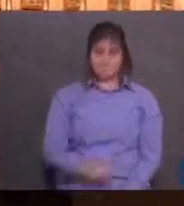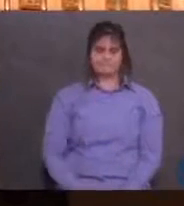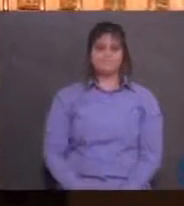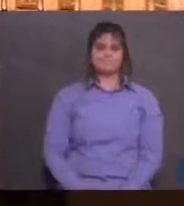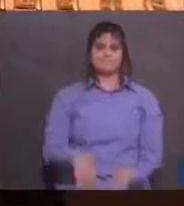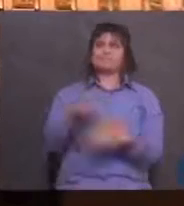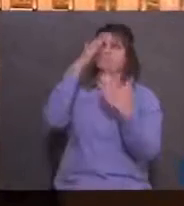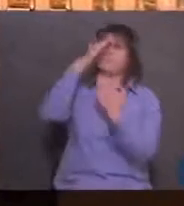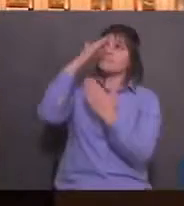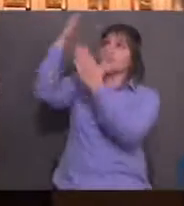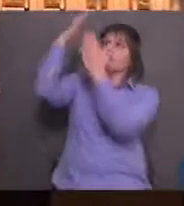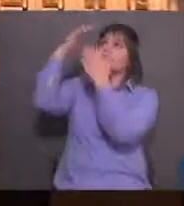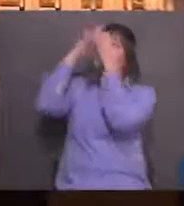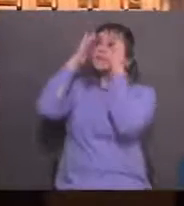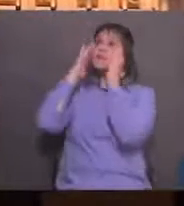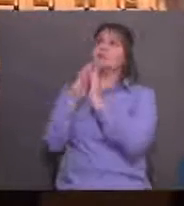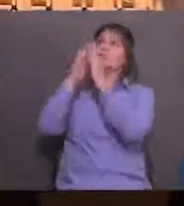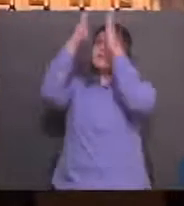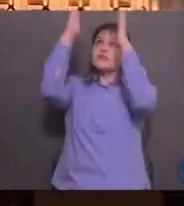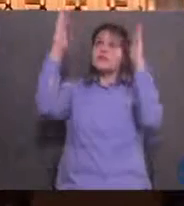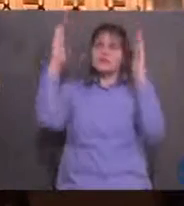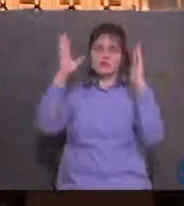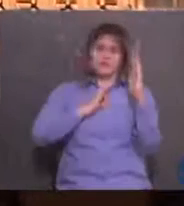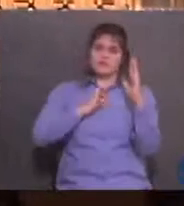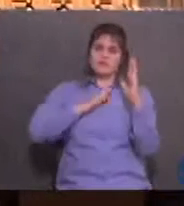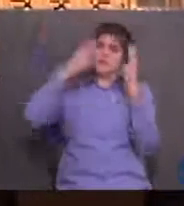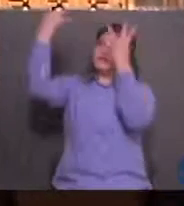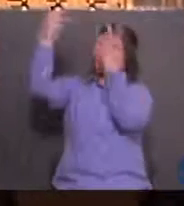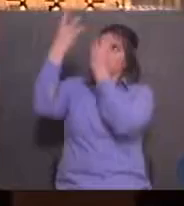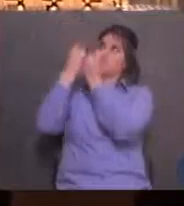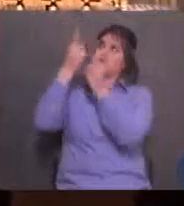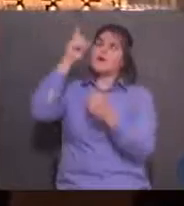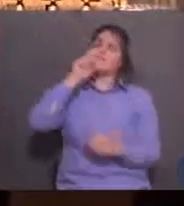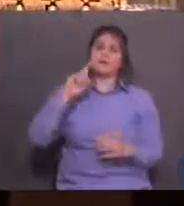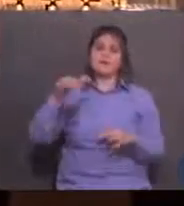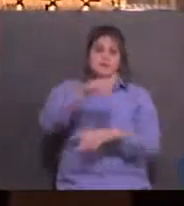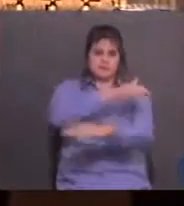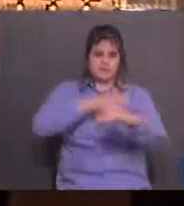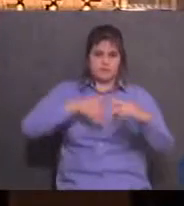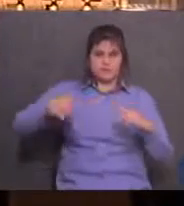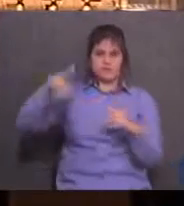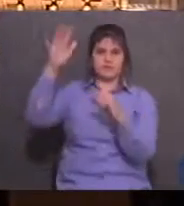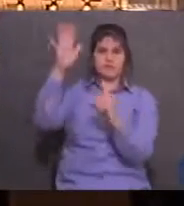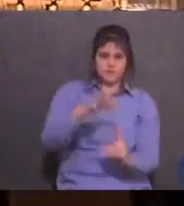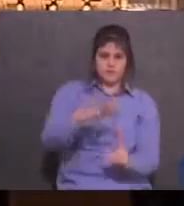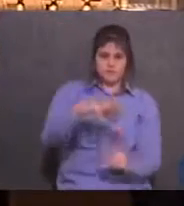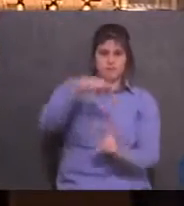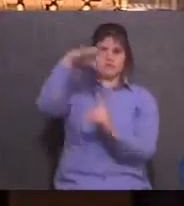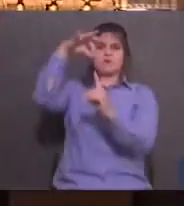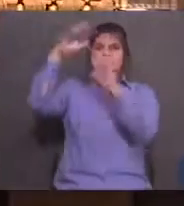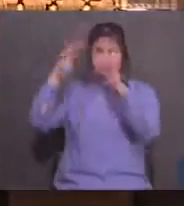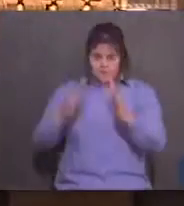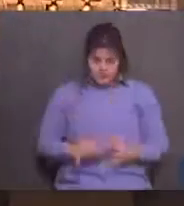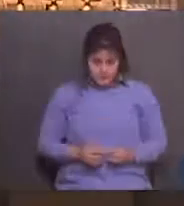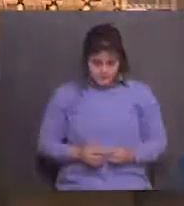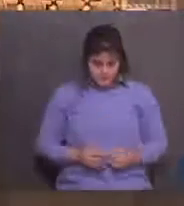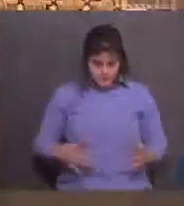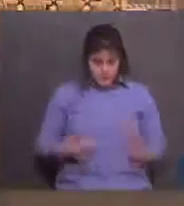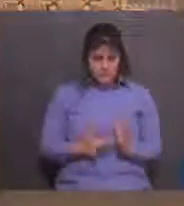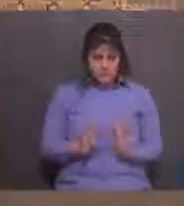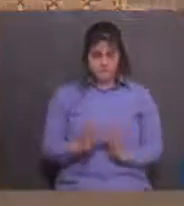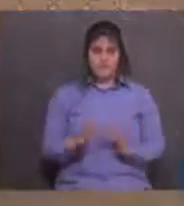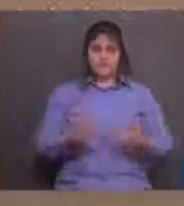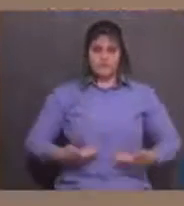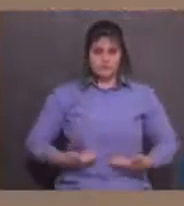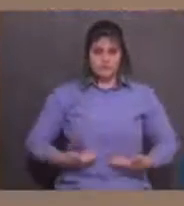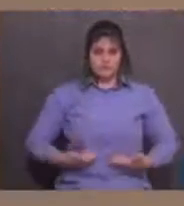Ave Maria, piena di grazia, il Signore è con te. Tu sei benedetta fra le donne e benedetto è il frutto del